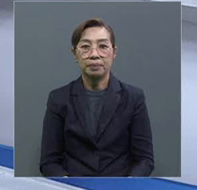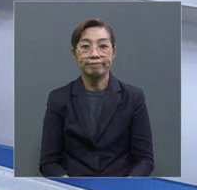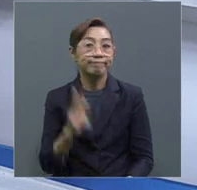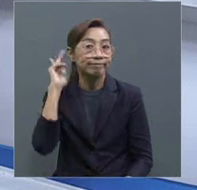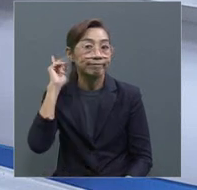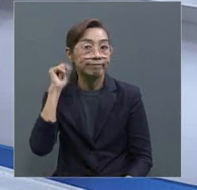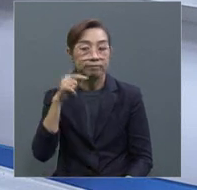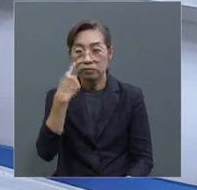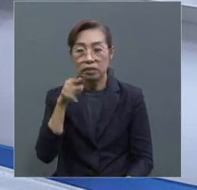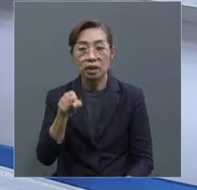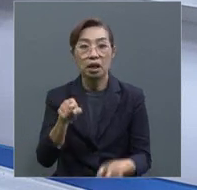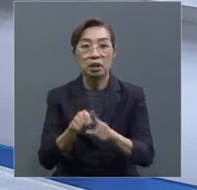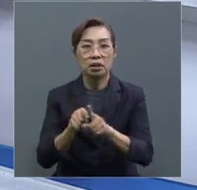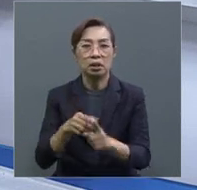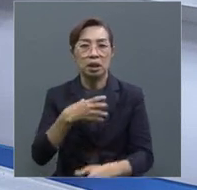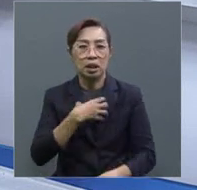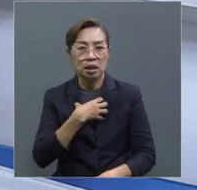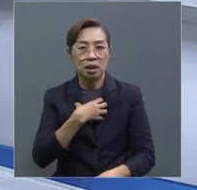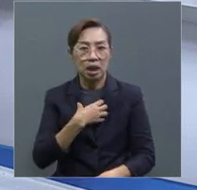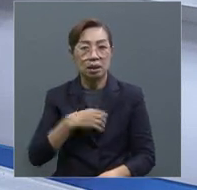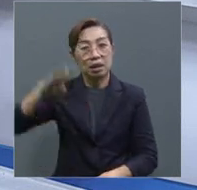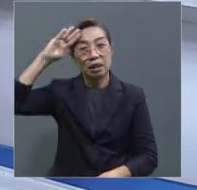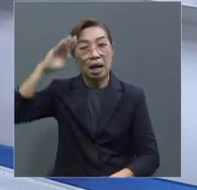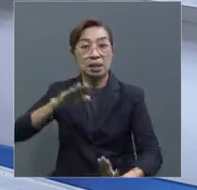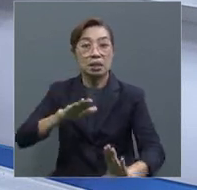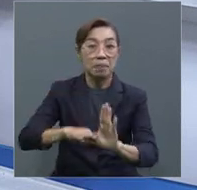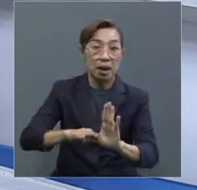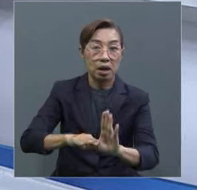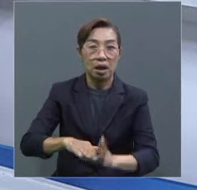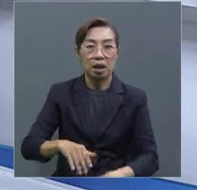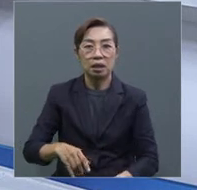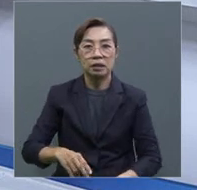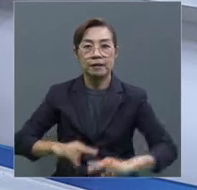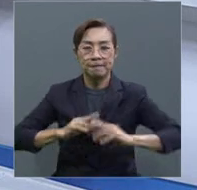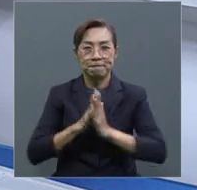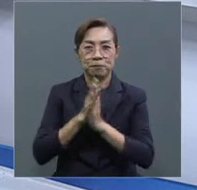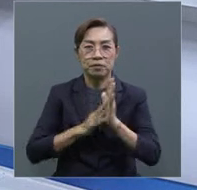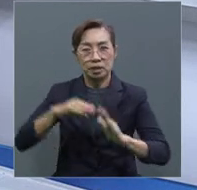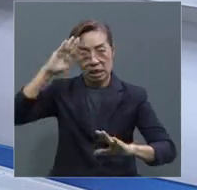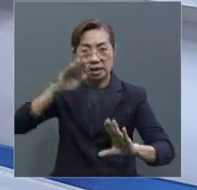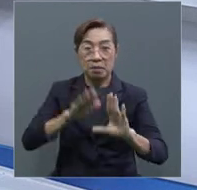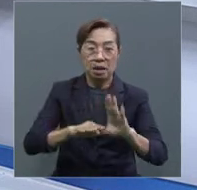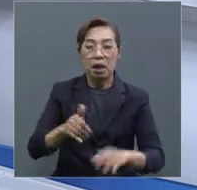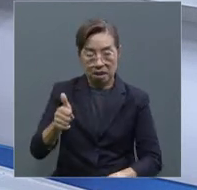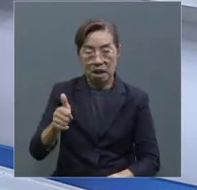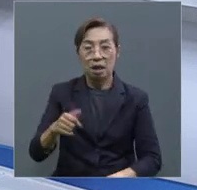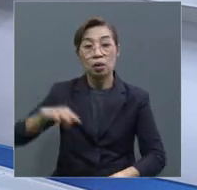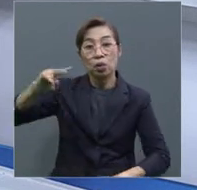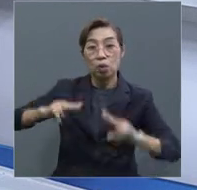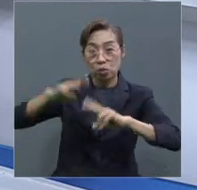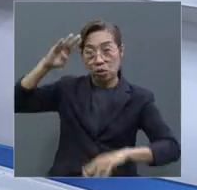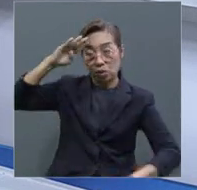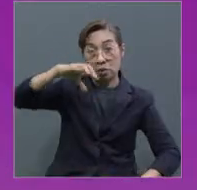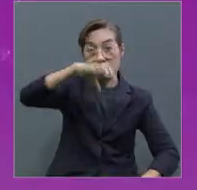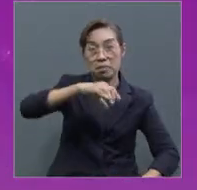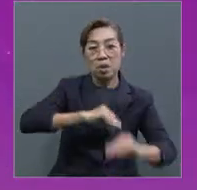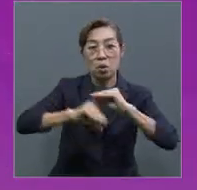มีข่าวนะคะสำหรับคุณผู้ชมท่านใดที่อยากจะสมัครเป็นทหารมีอีก 1ช่องทางนะคะในการที่จะรับสมัครทหารใหม่กระทรวงกลาโหมก็เปิด